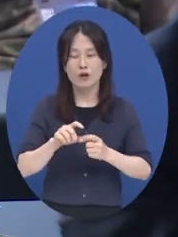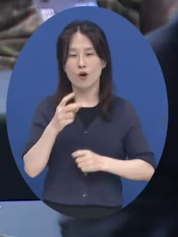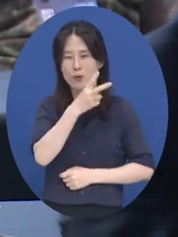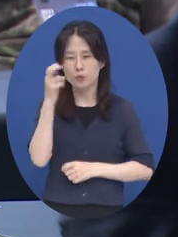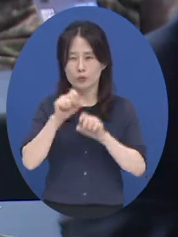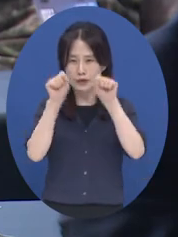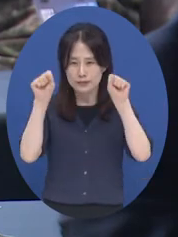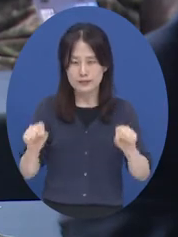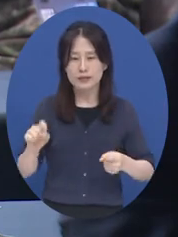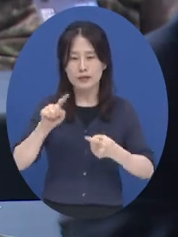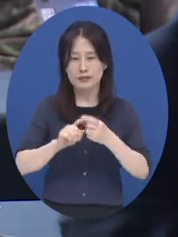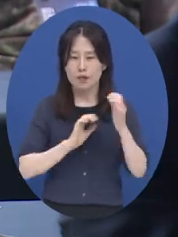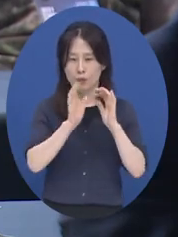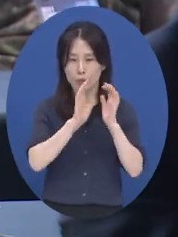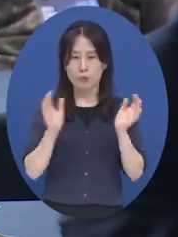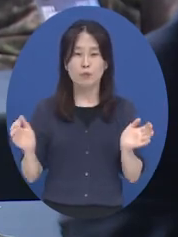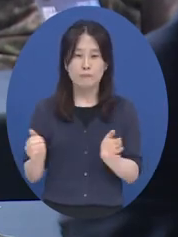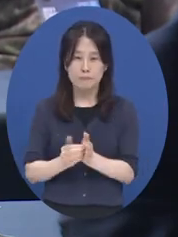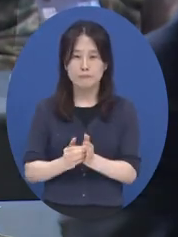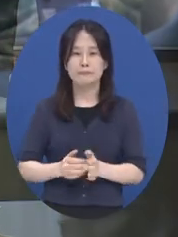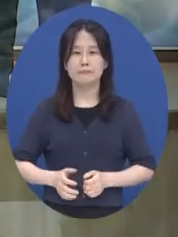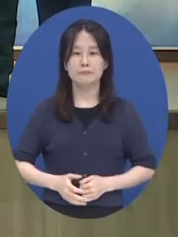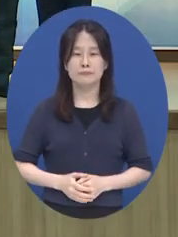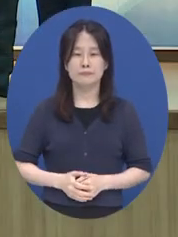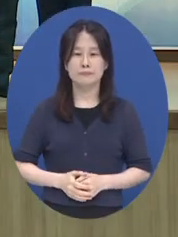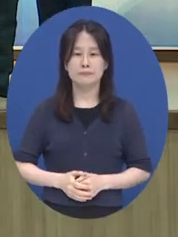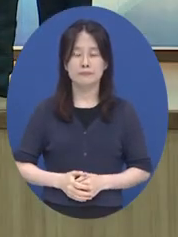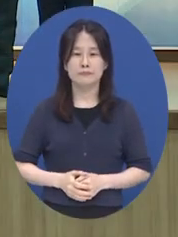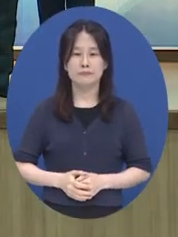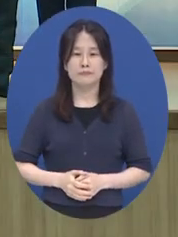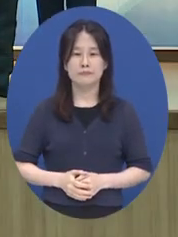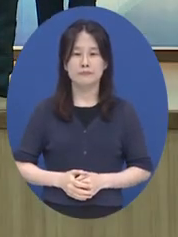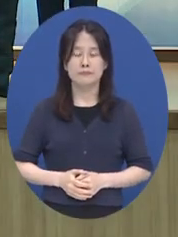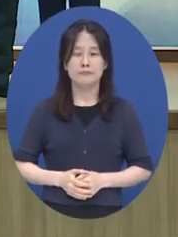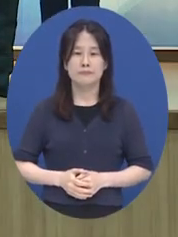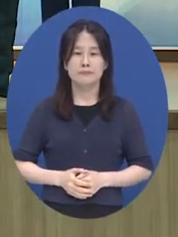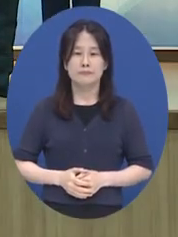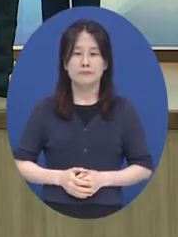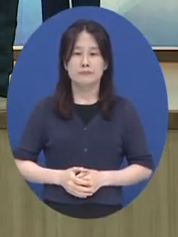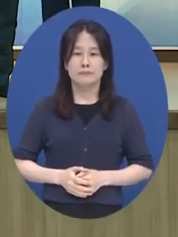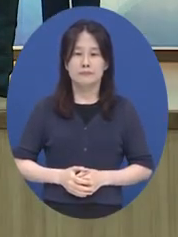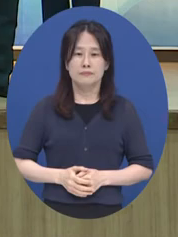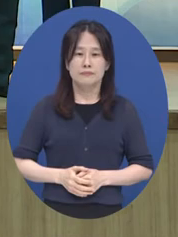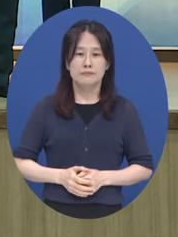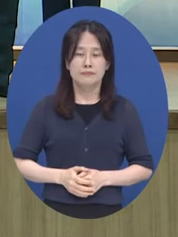국방체계에 대해 논의하는 자리가 이어졌습니다. 경기지TV 구영슬입니다.